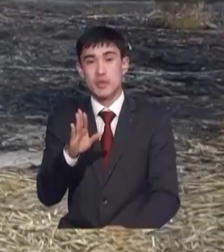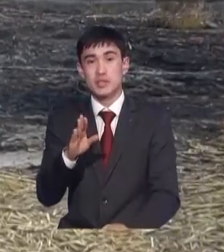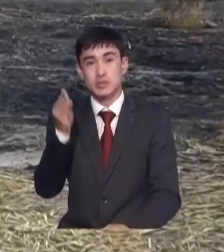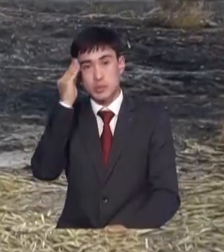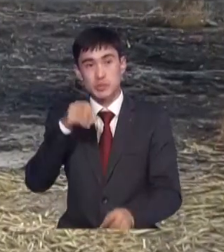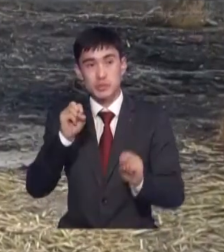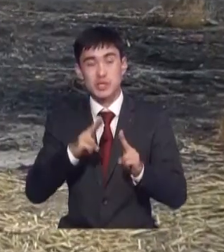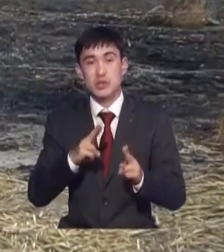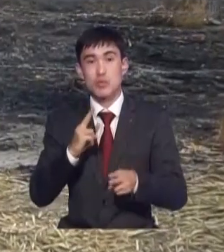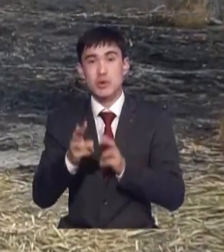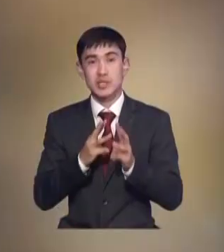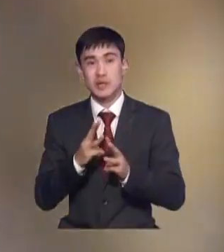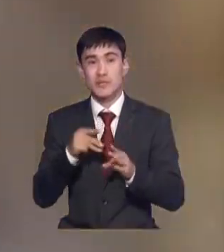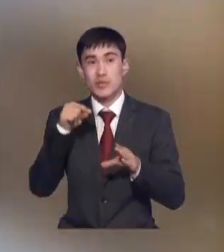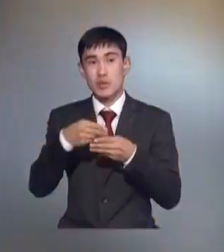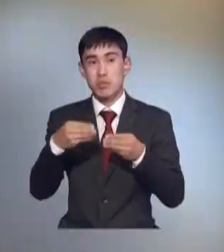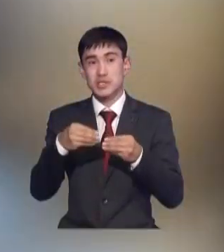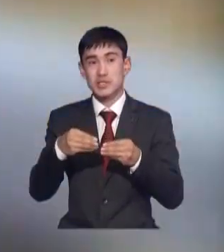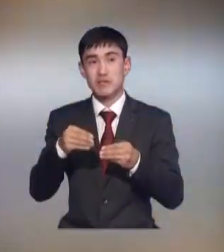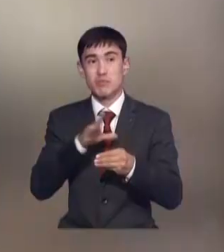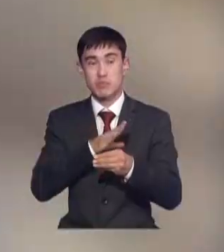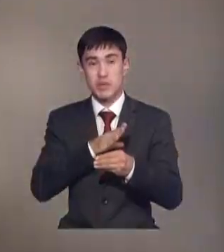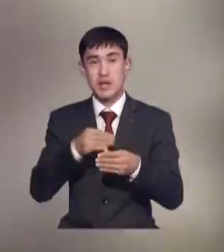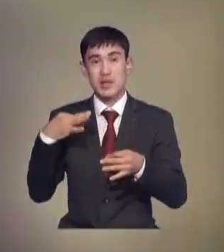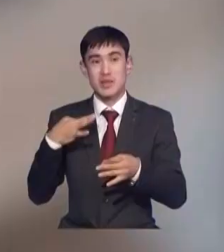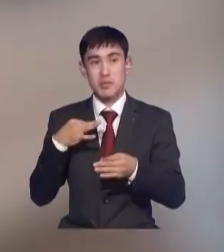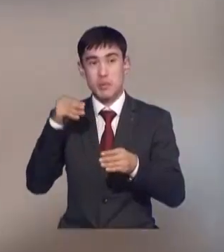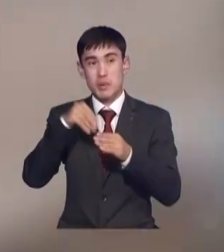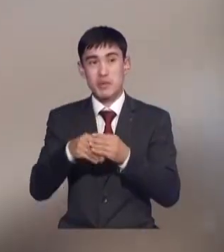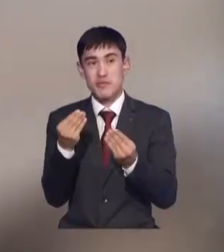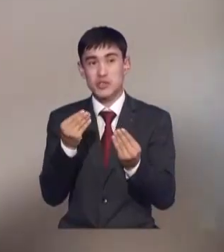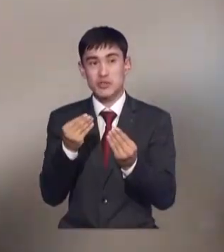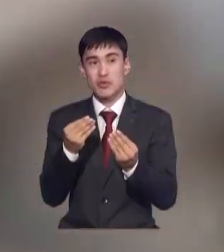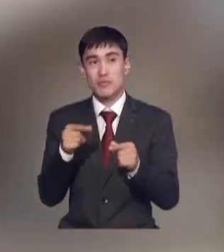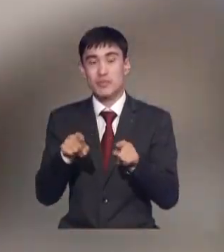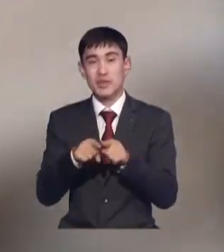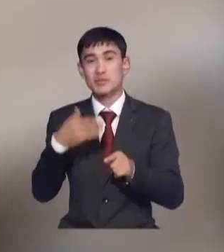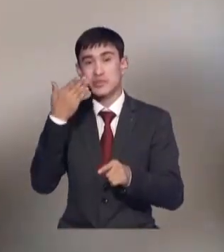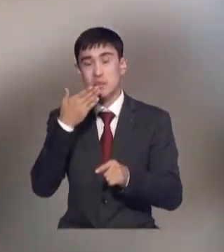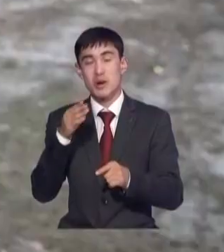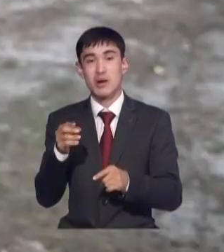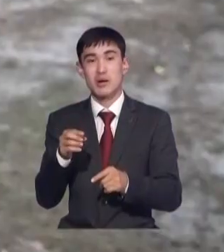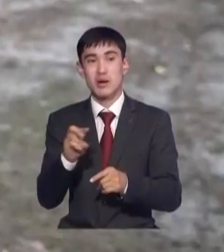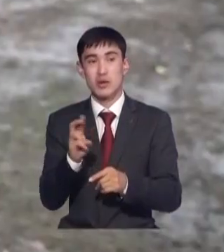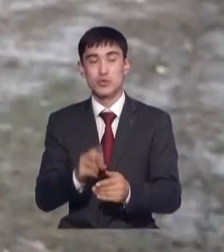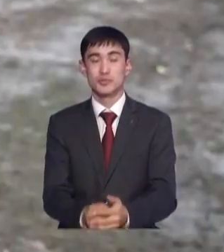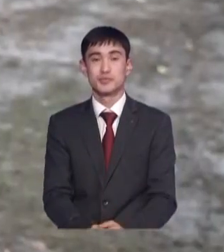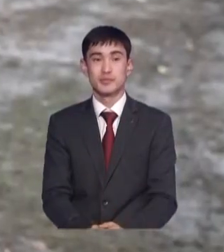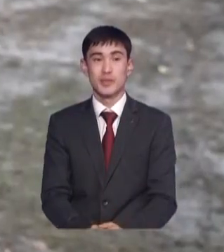умыслом устроить пожар. Внутри пластиковой тары находилась тряпка, пропитанная веществом с характерным запахом горючего.